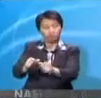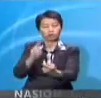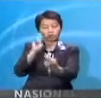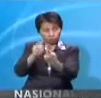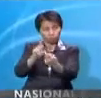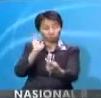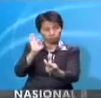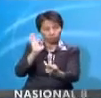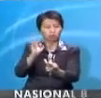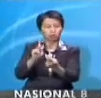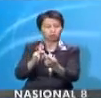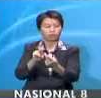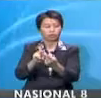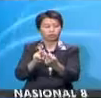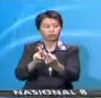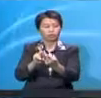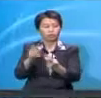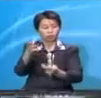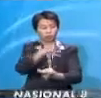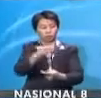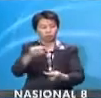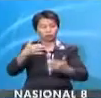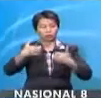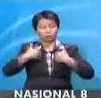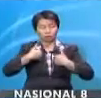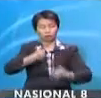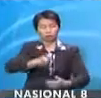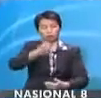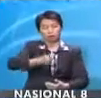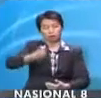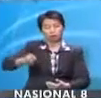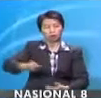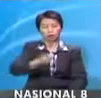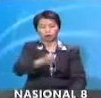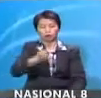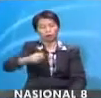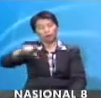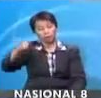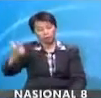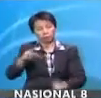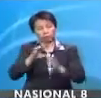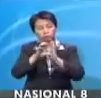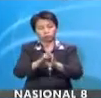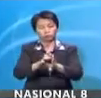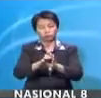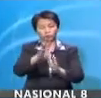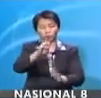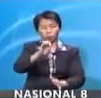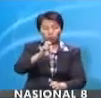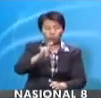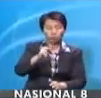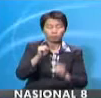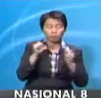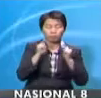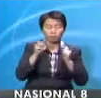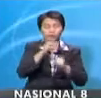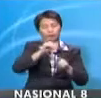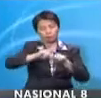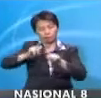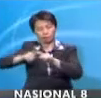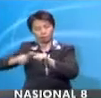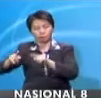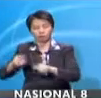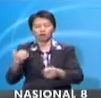sesuai dan mempunyai peralatan-peralatan yang lain seperti warmer dan sebagainya. Ada satu lagi